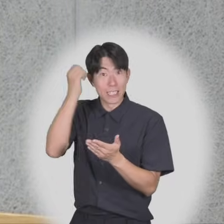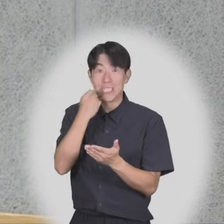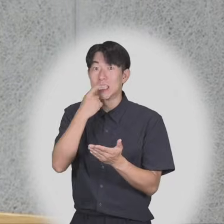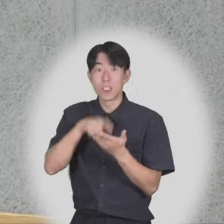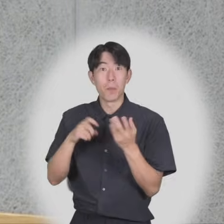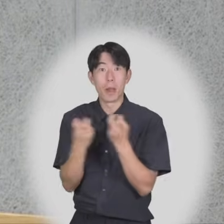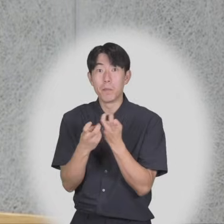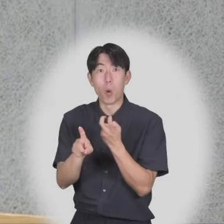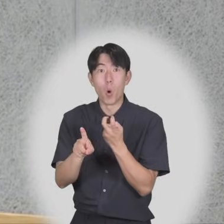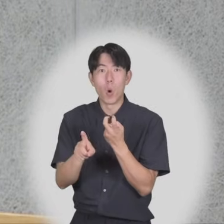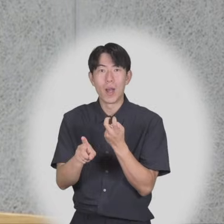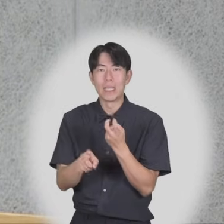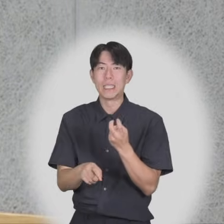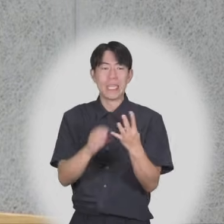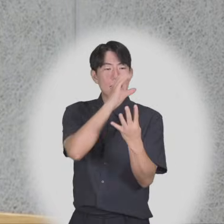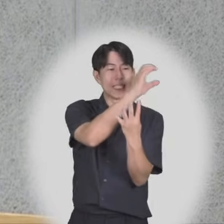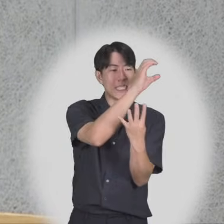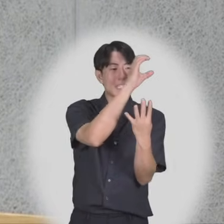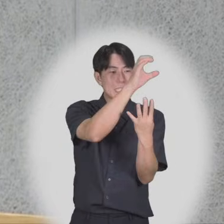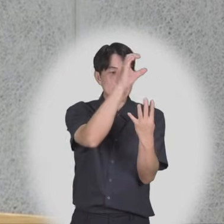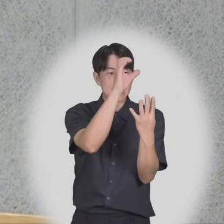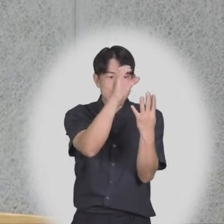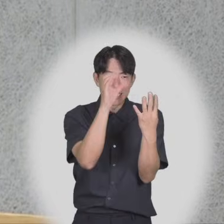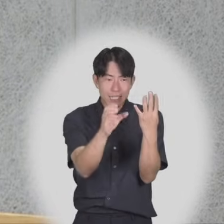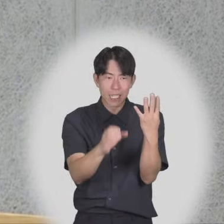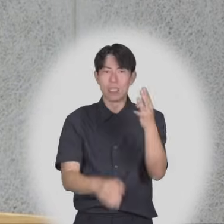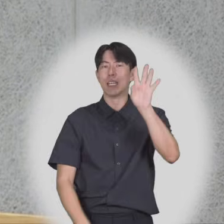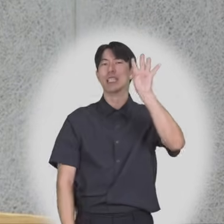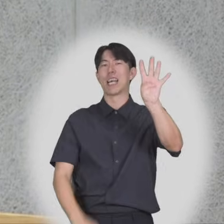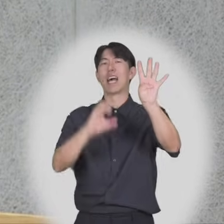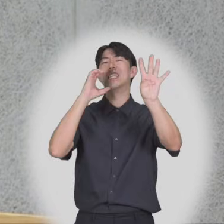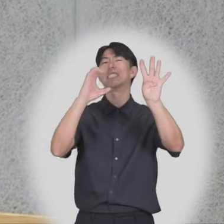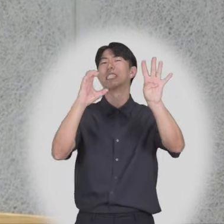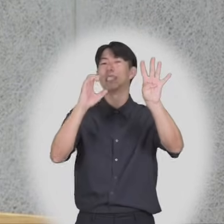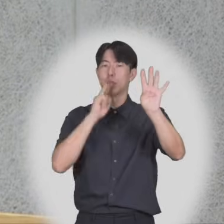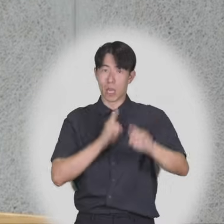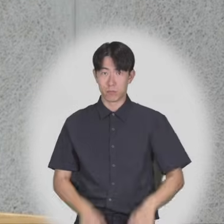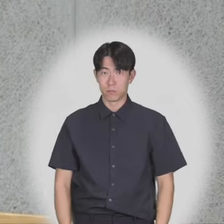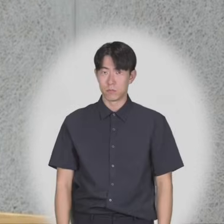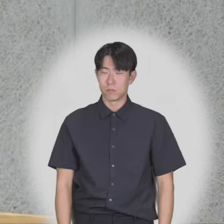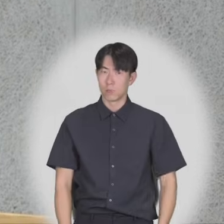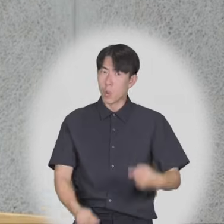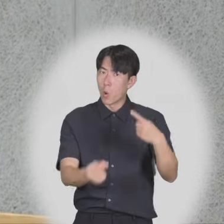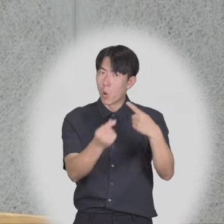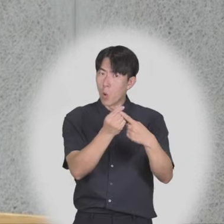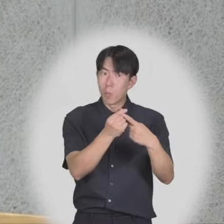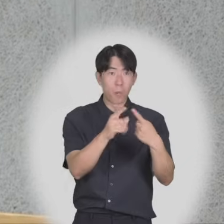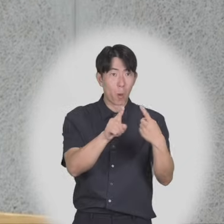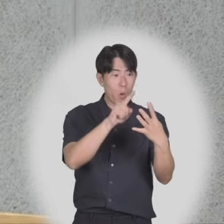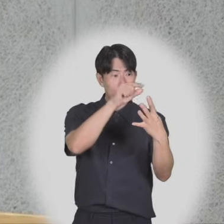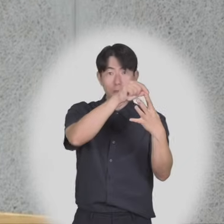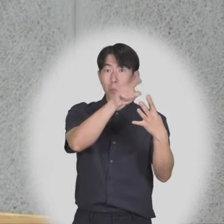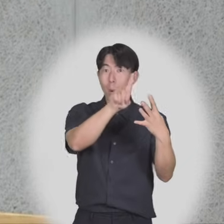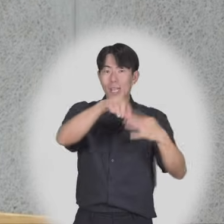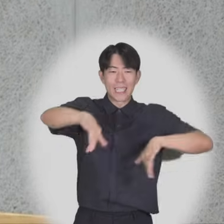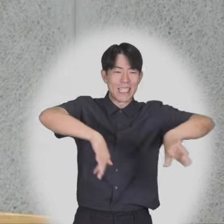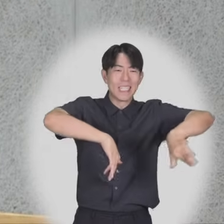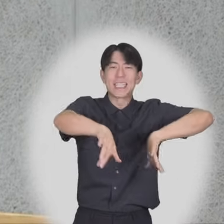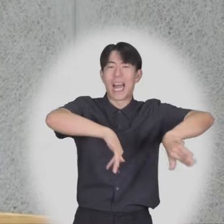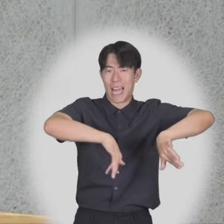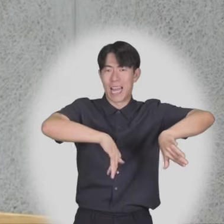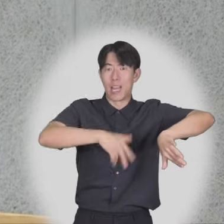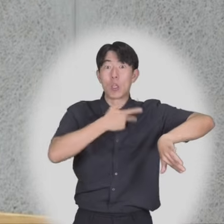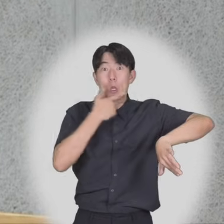기억하기 쉽도록 4C로 설명을 했습니다. 첫 번째는 길가밭,